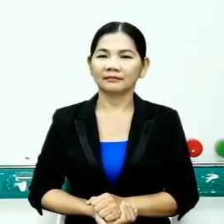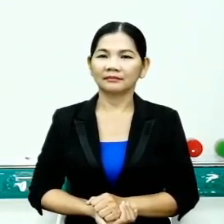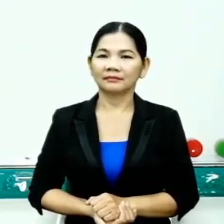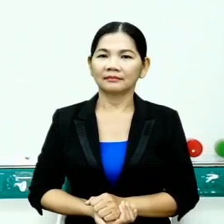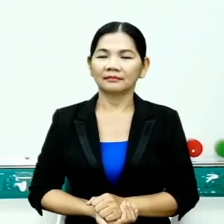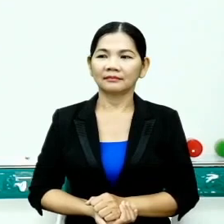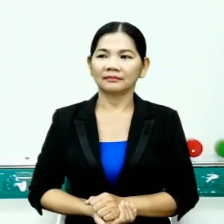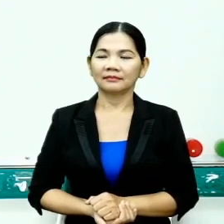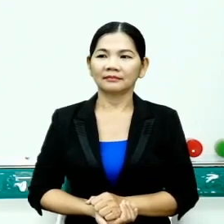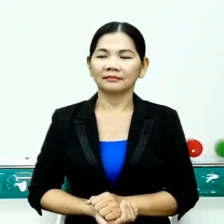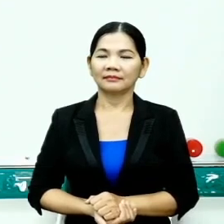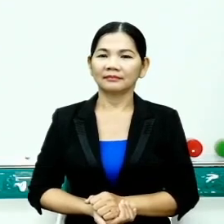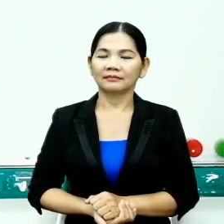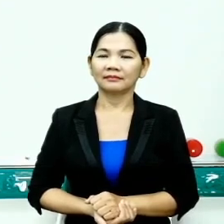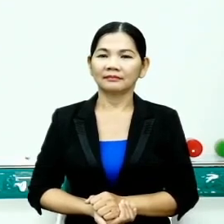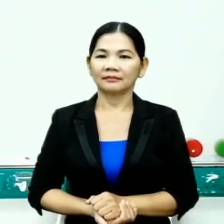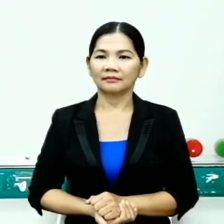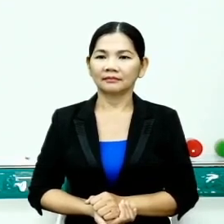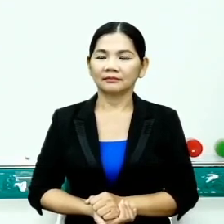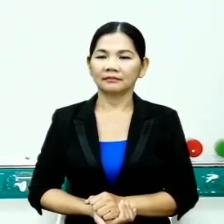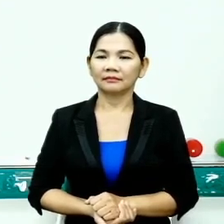chá